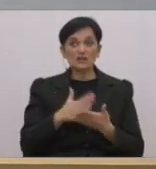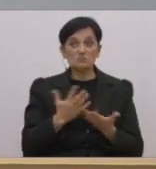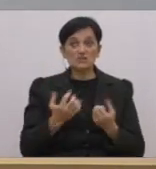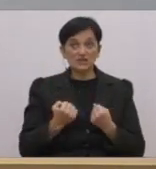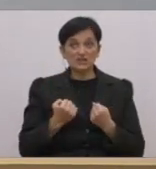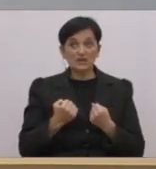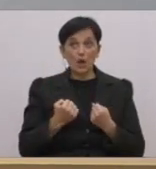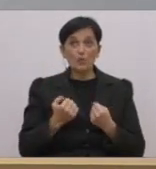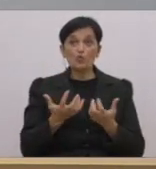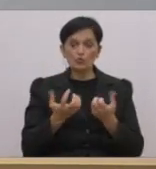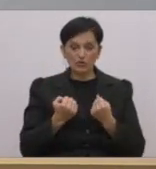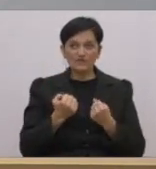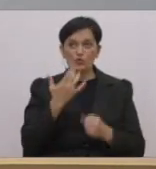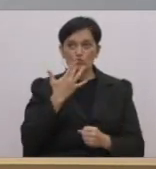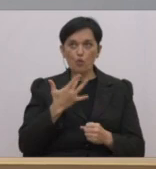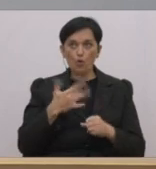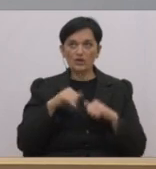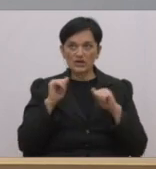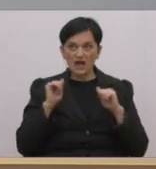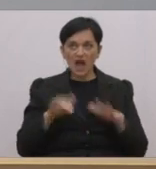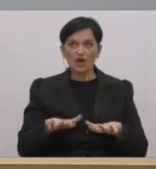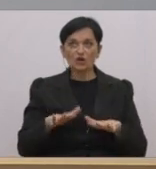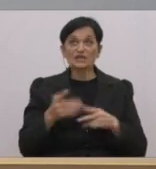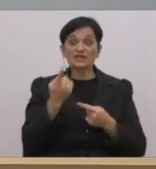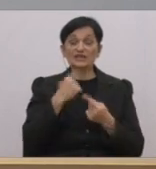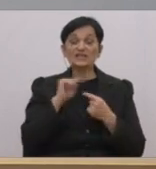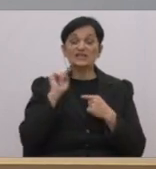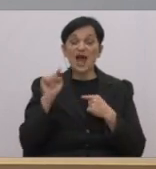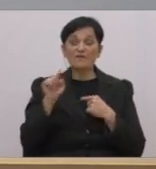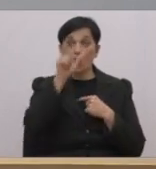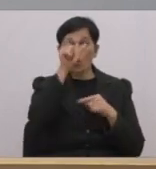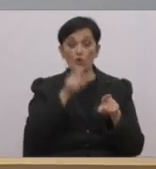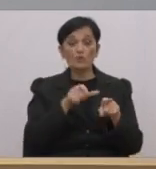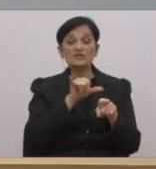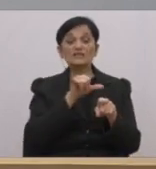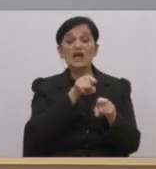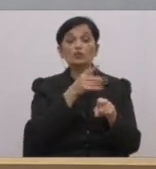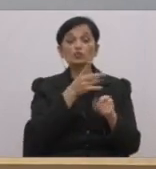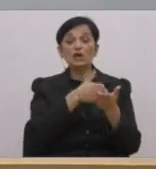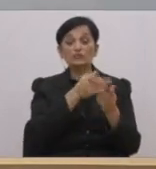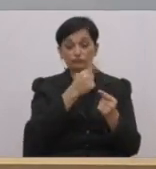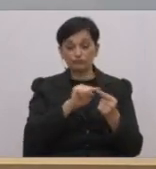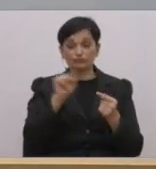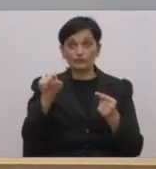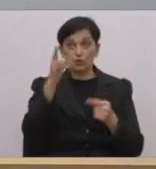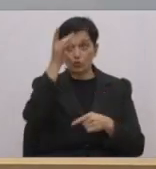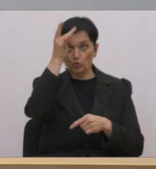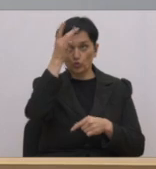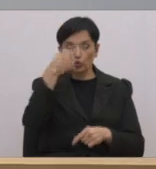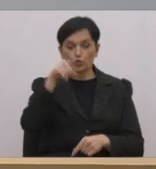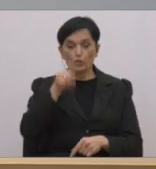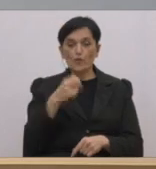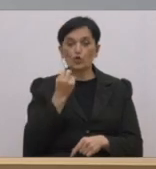და მივიღოთ პოლიტიკური გადაწყვეტილება და დავაბრუნოთ ეს ადამიანი იქ, სადაც უნდა იყოს. რუსთავის